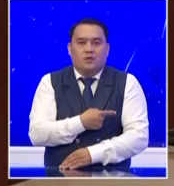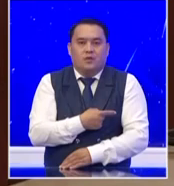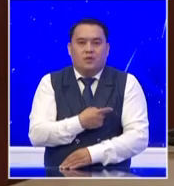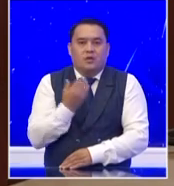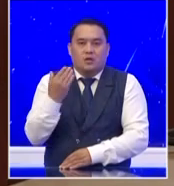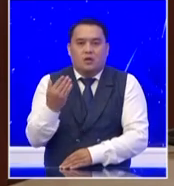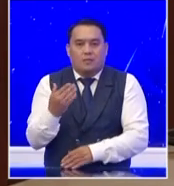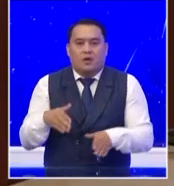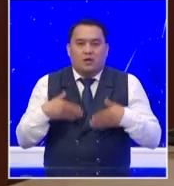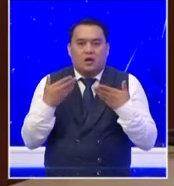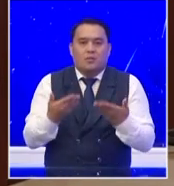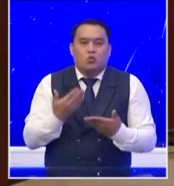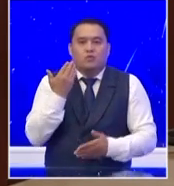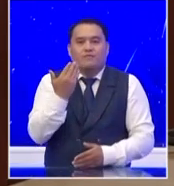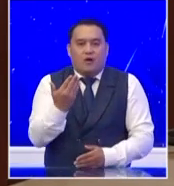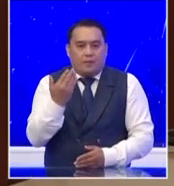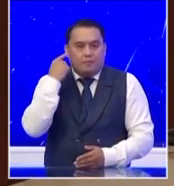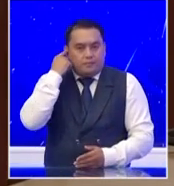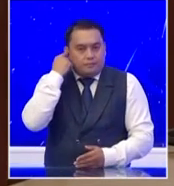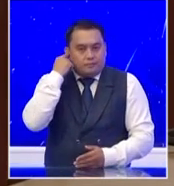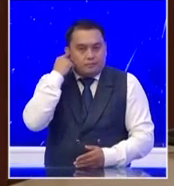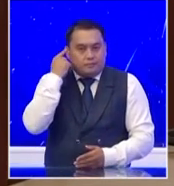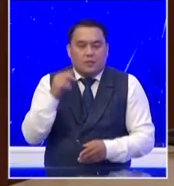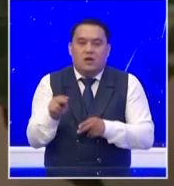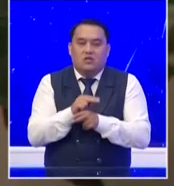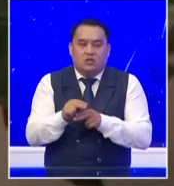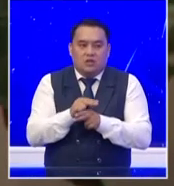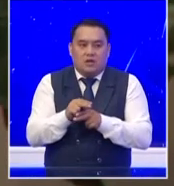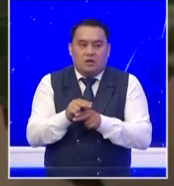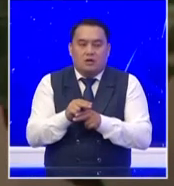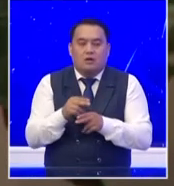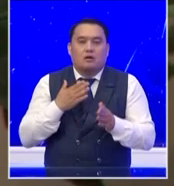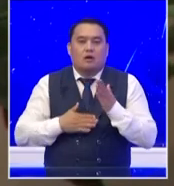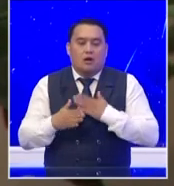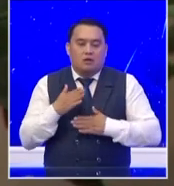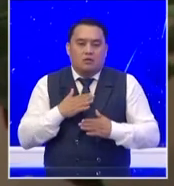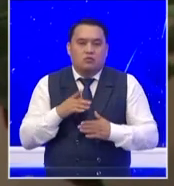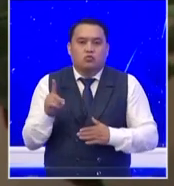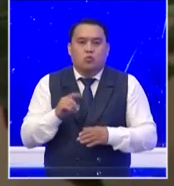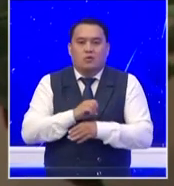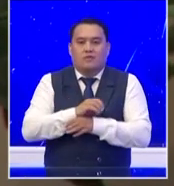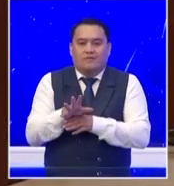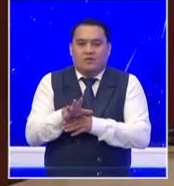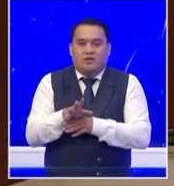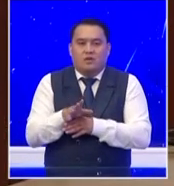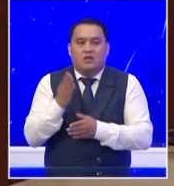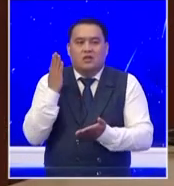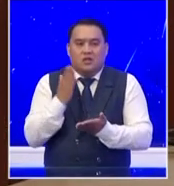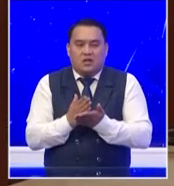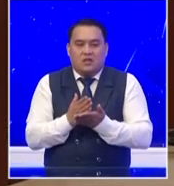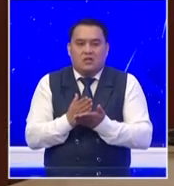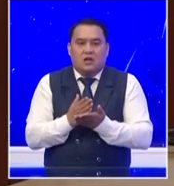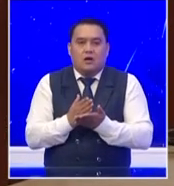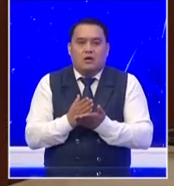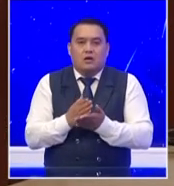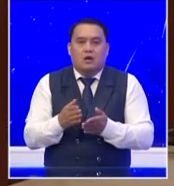она порекомендует лечение. К великой радости, COVID-инфекция тоже протекает, как